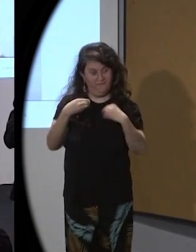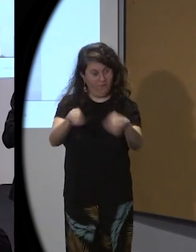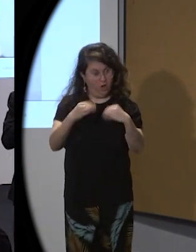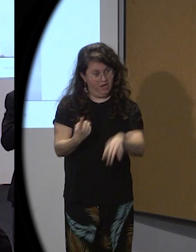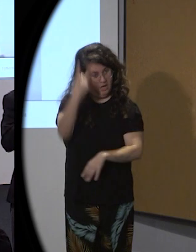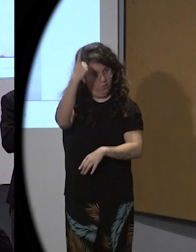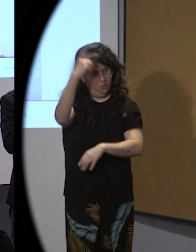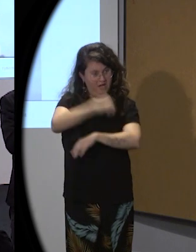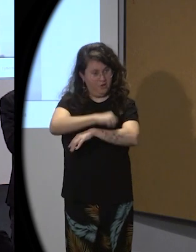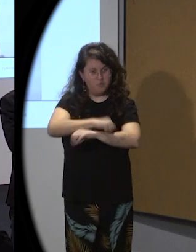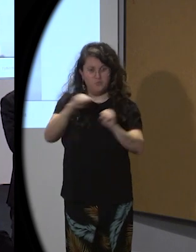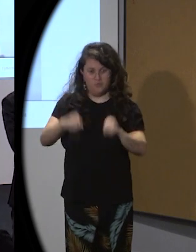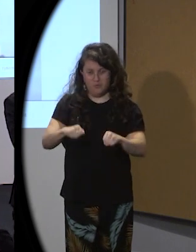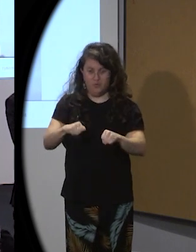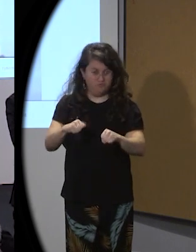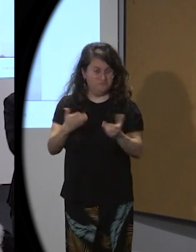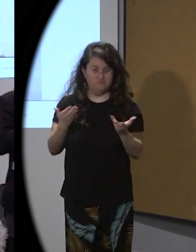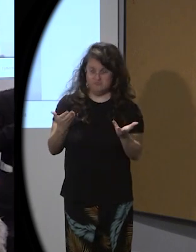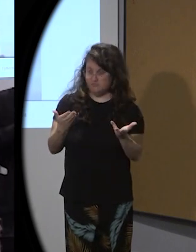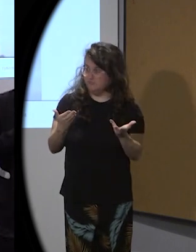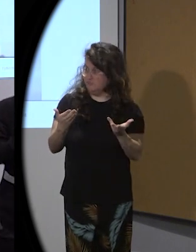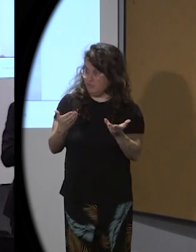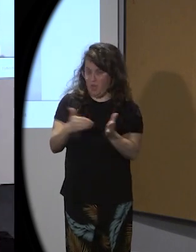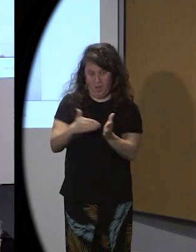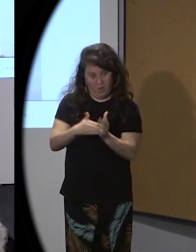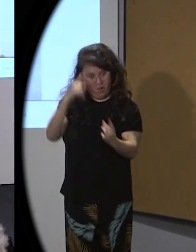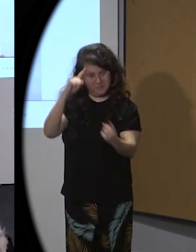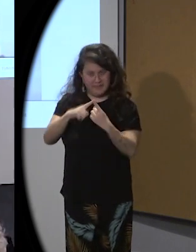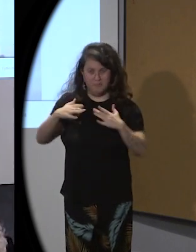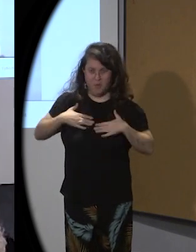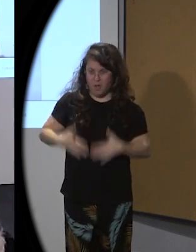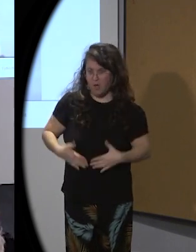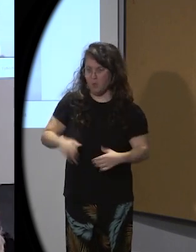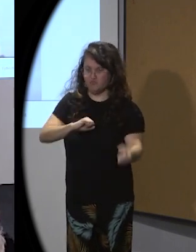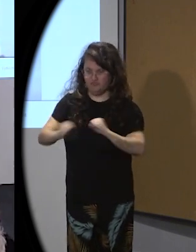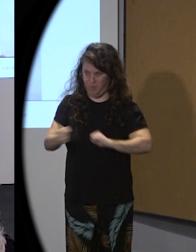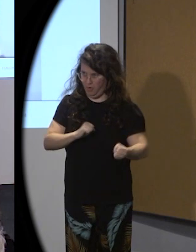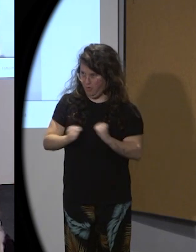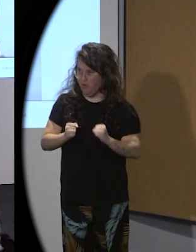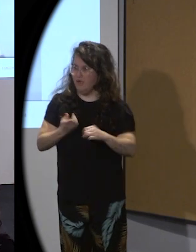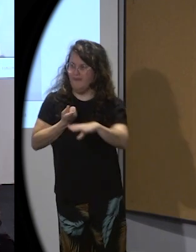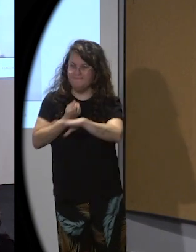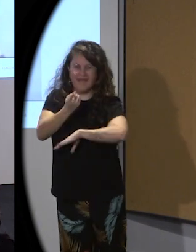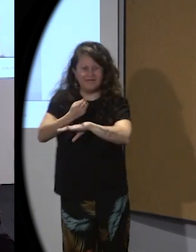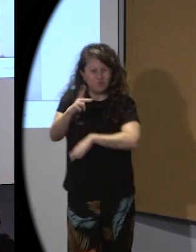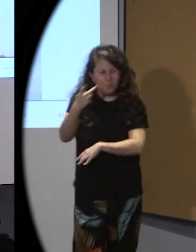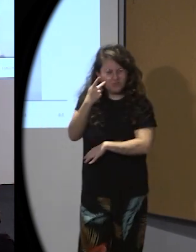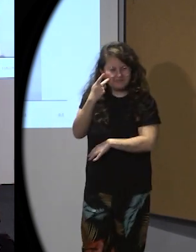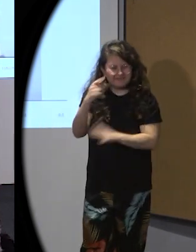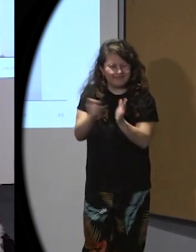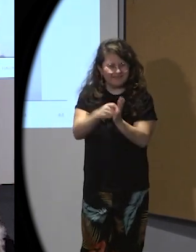là-haut, sur pareil, le thème du corps en mouvement. Le marathon de Poitiers, c'est le 14